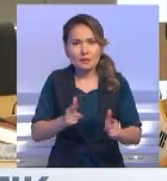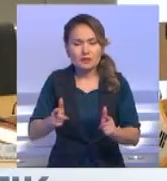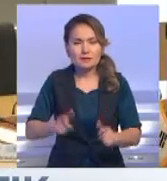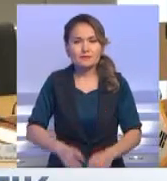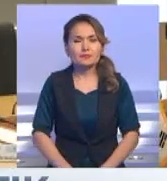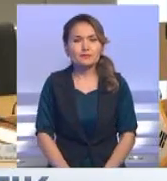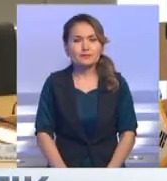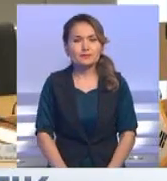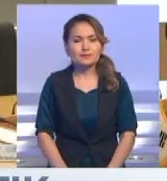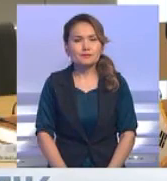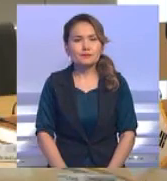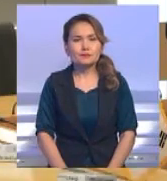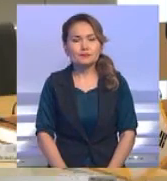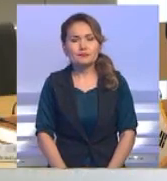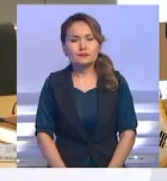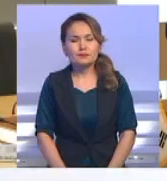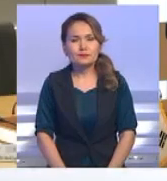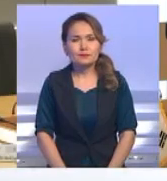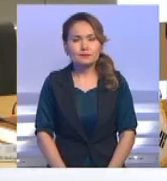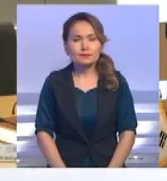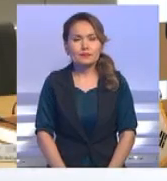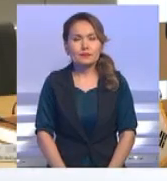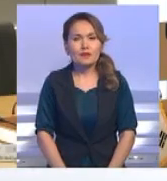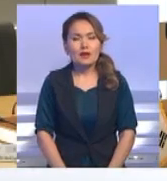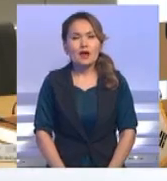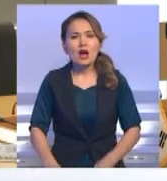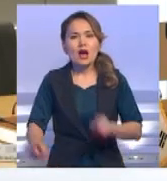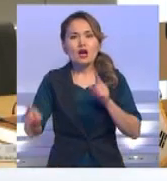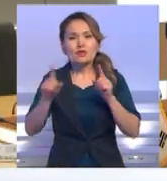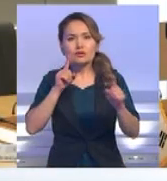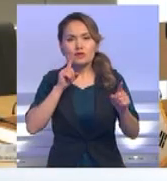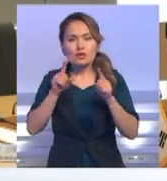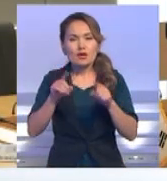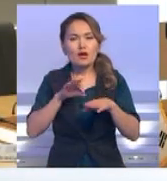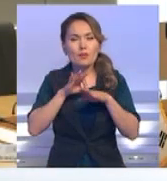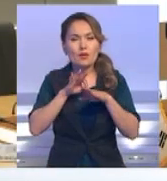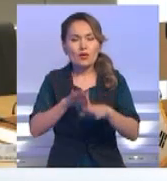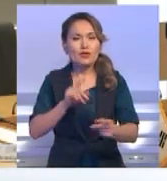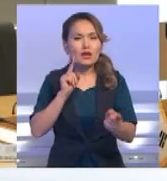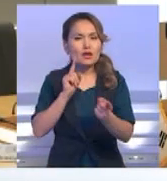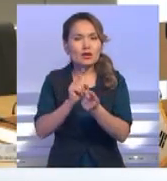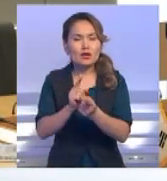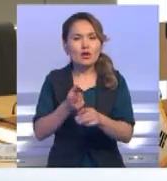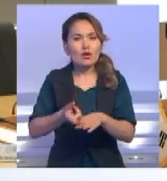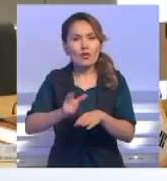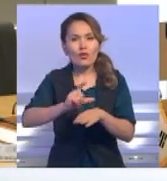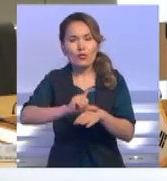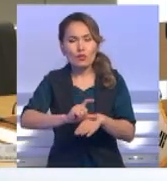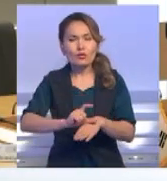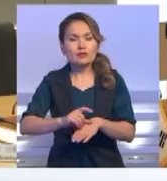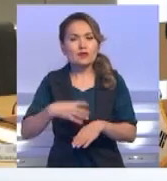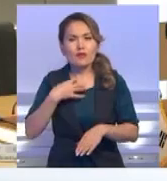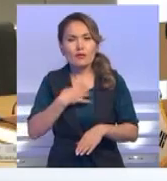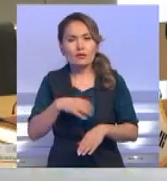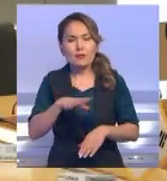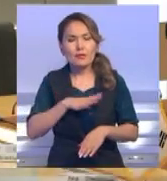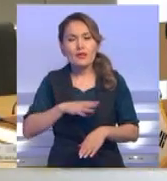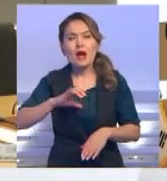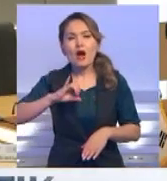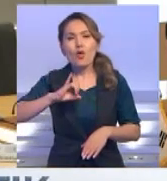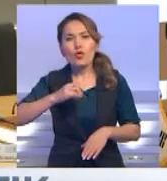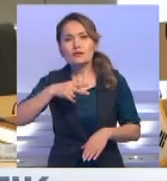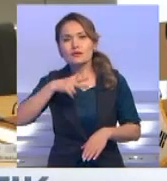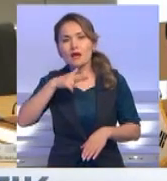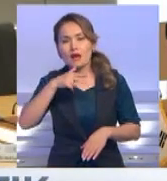проведенный вчера, а также встреча сегодня в Поско-Део. Семинар Поско-Део-ды өткен кездесулер Корей тарапының қаншалықты қызығушылық